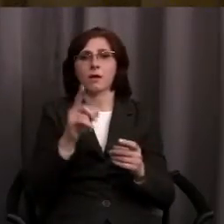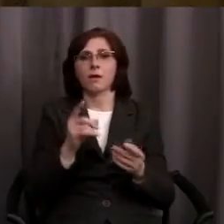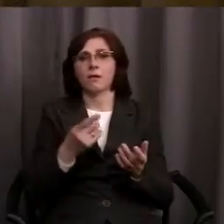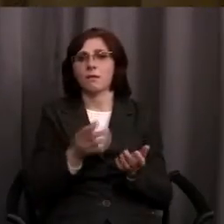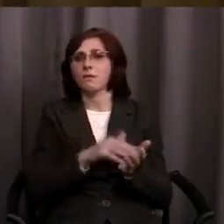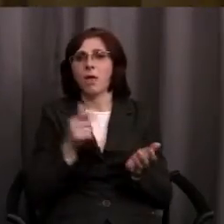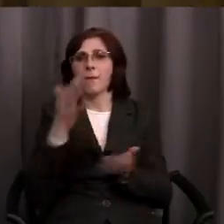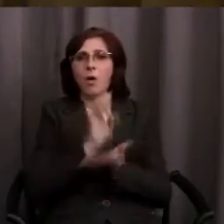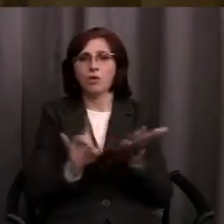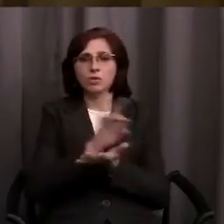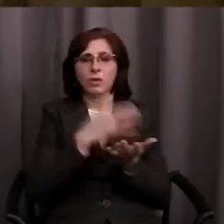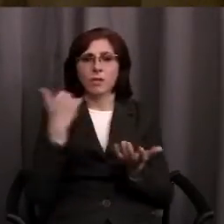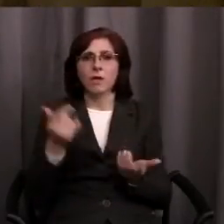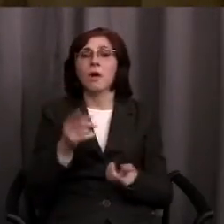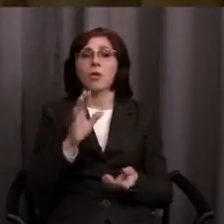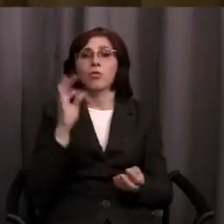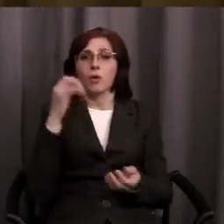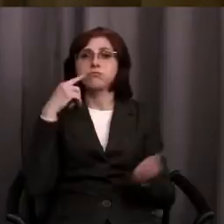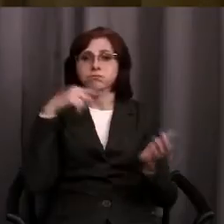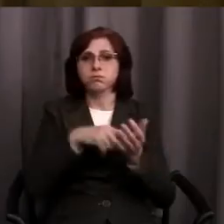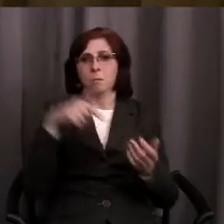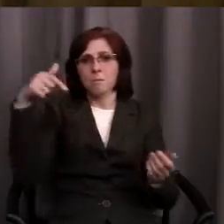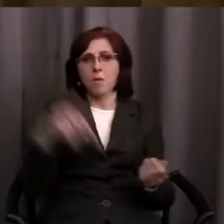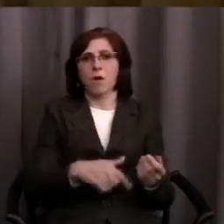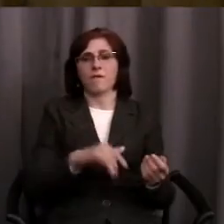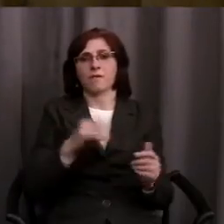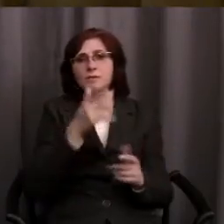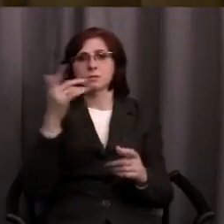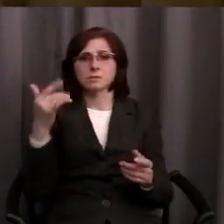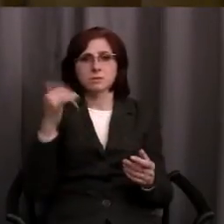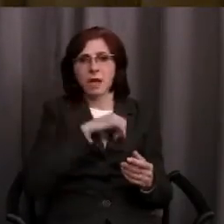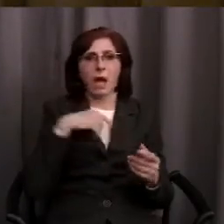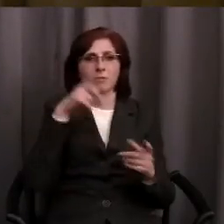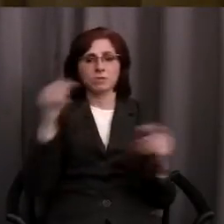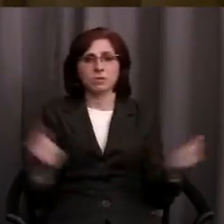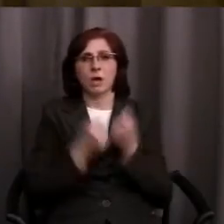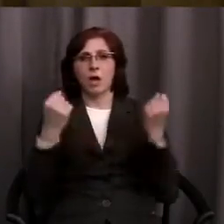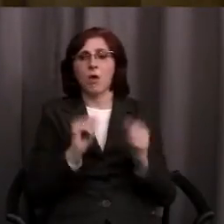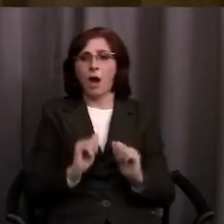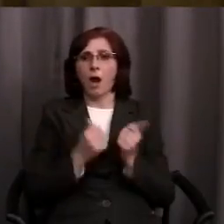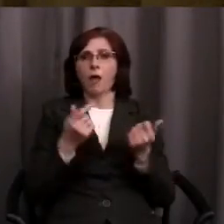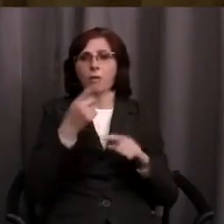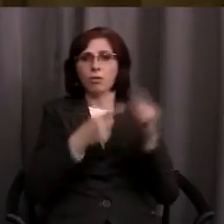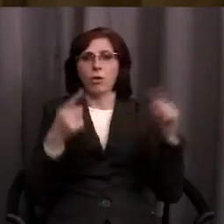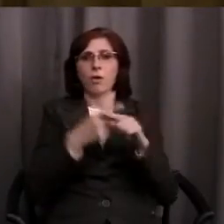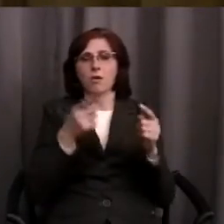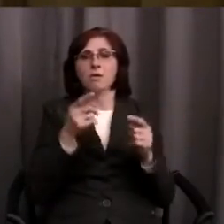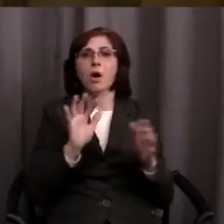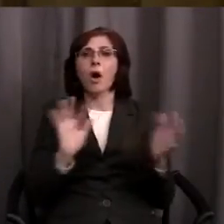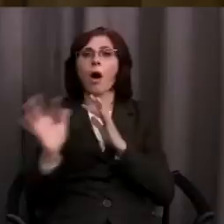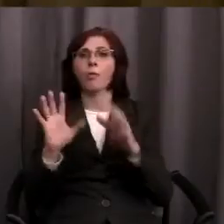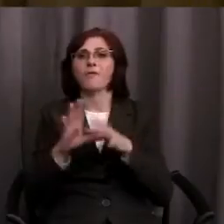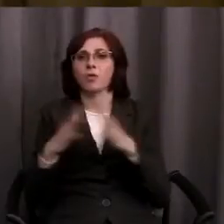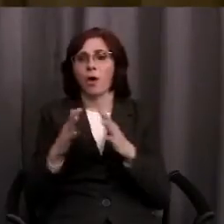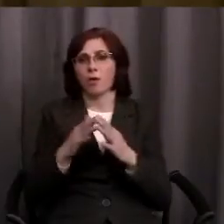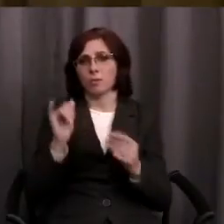tych ośrodków, no to jednak powinno jakoś podjąć jakieś działania, żeby trochę tym opiekunom